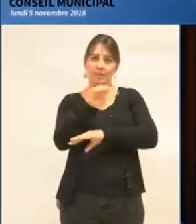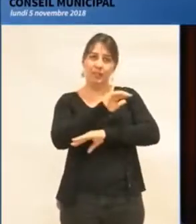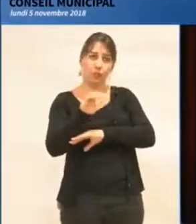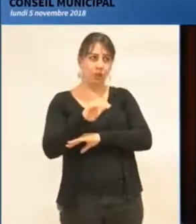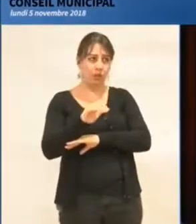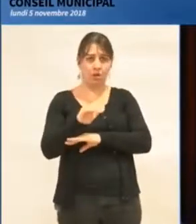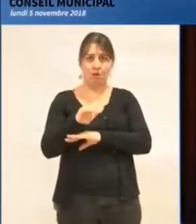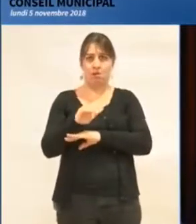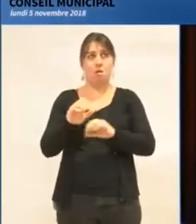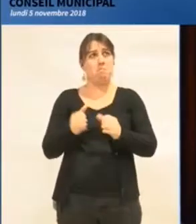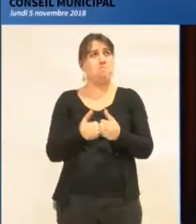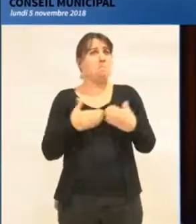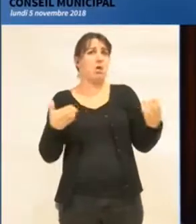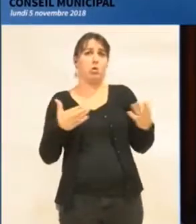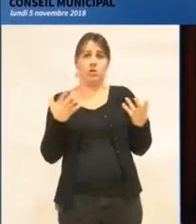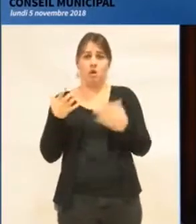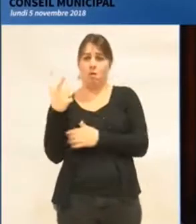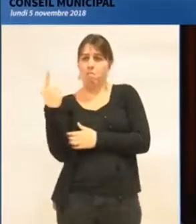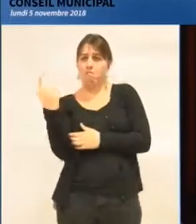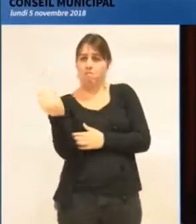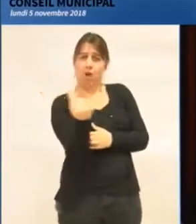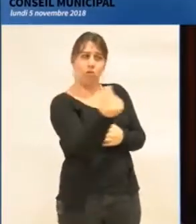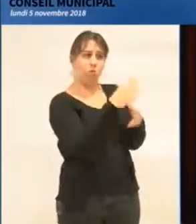partenariale, dont il est question là.